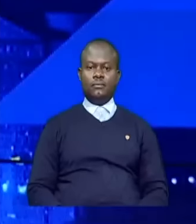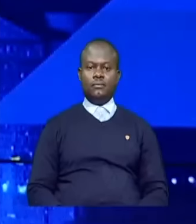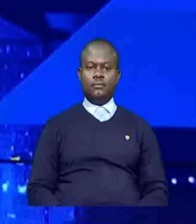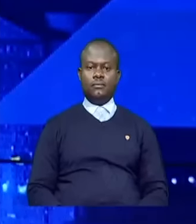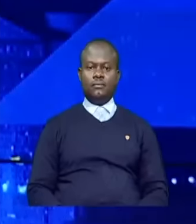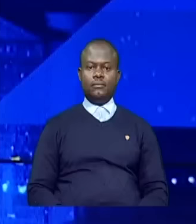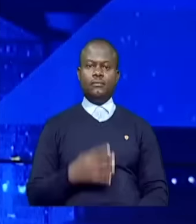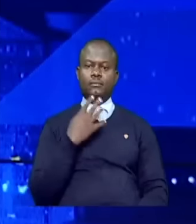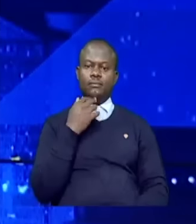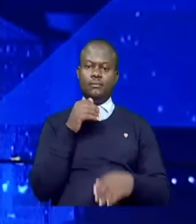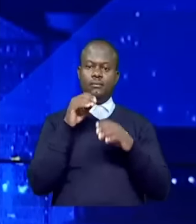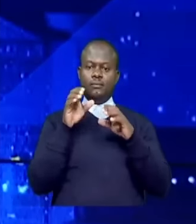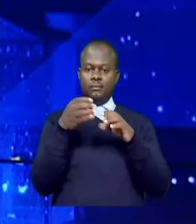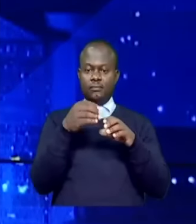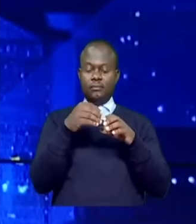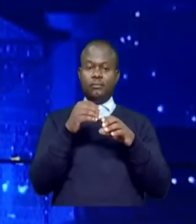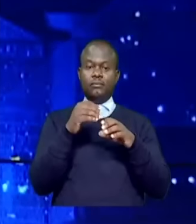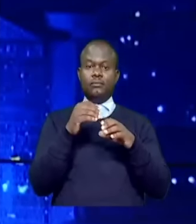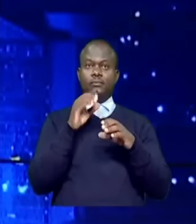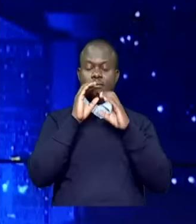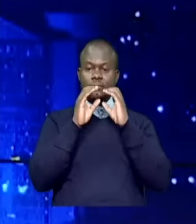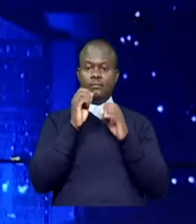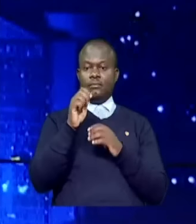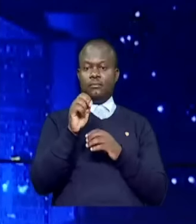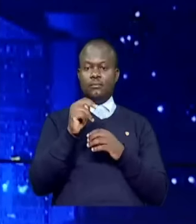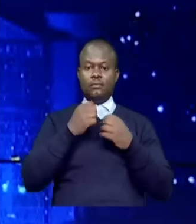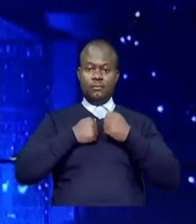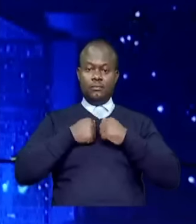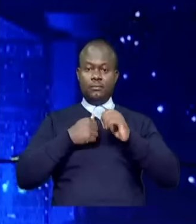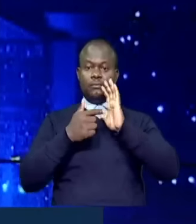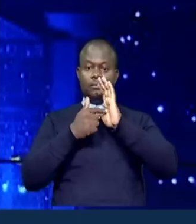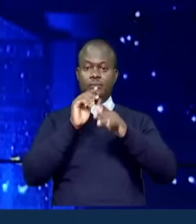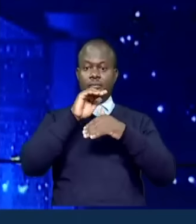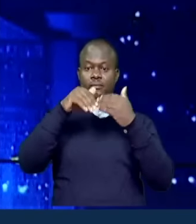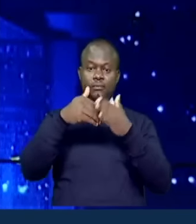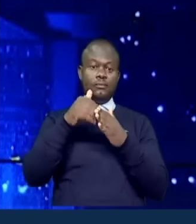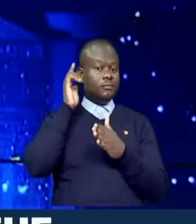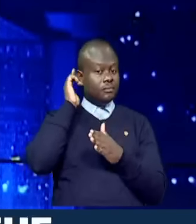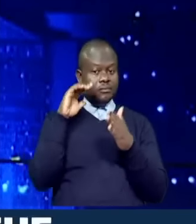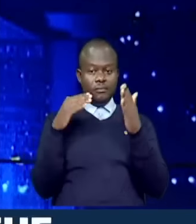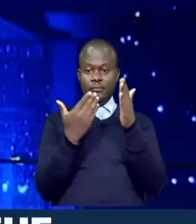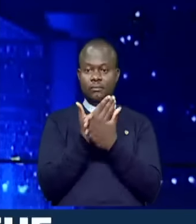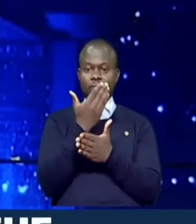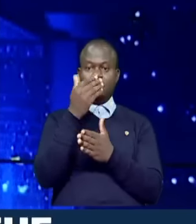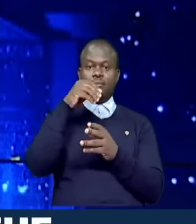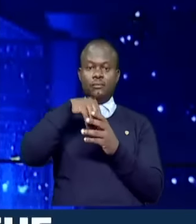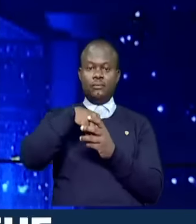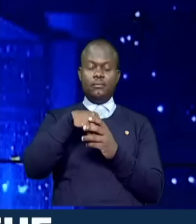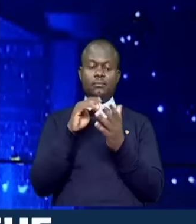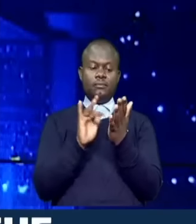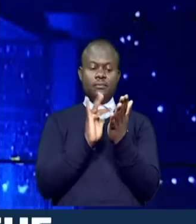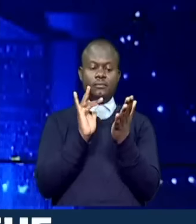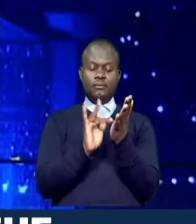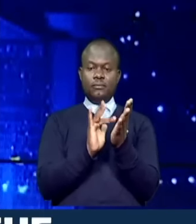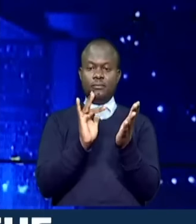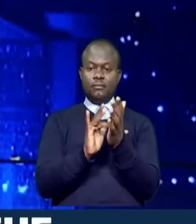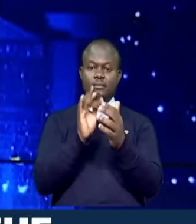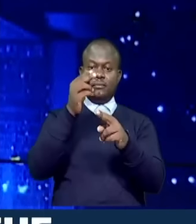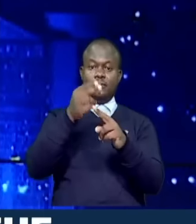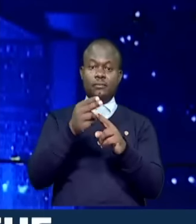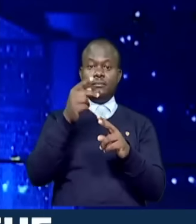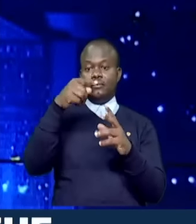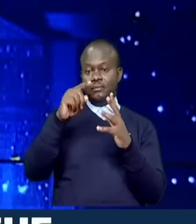wa kane sosiyete y'itumanaho ya MTN Rwanda yamurikiye abaturage telefoni nshya yo mu bwoko bwa smartphone yise